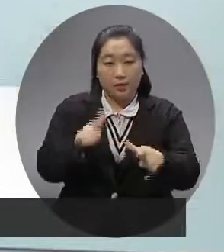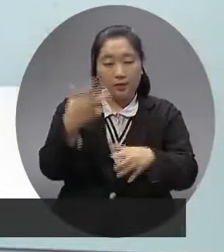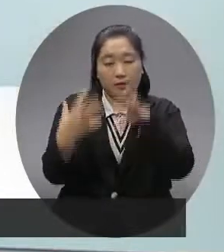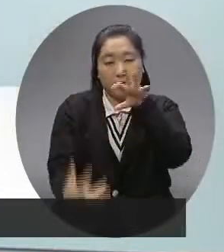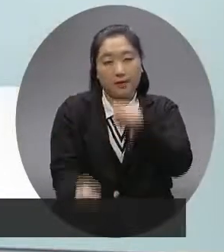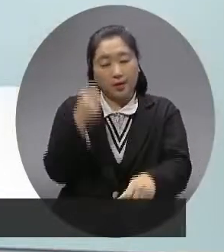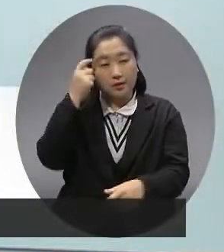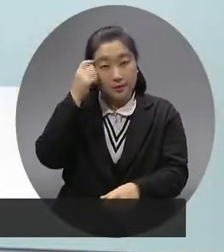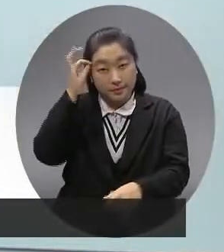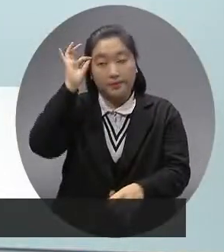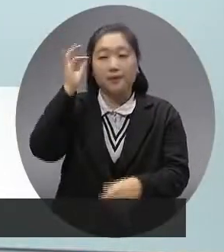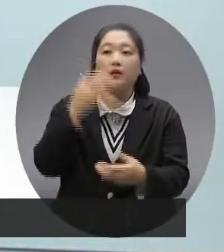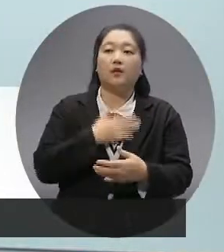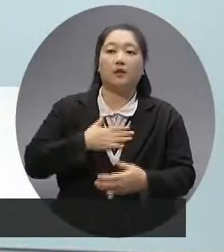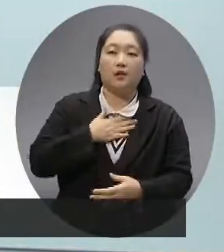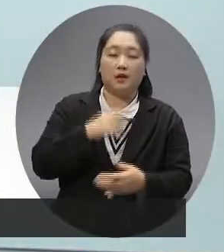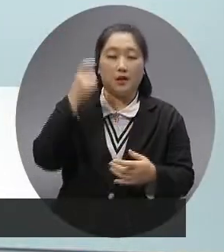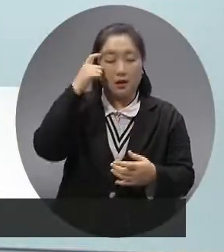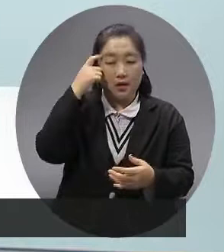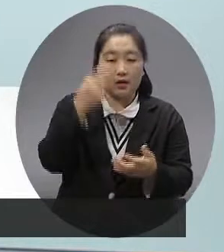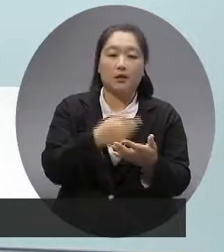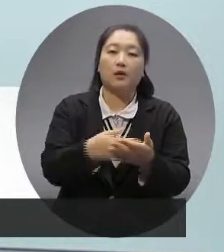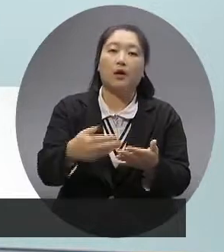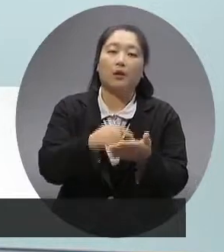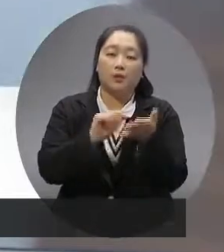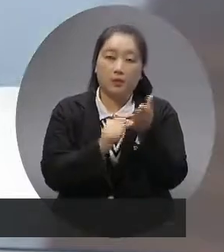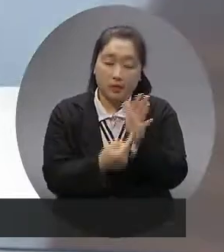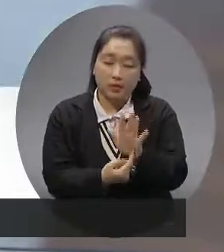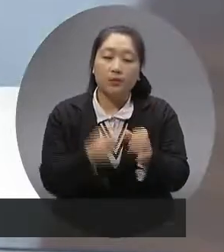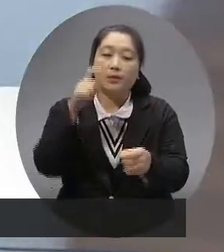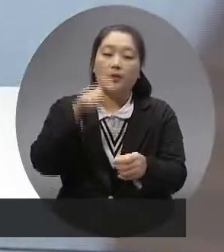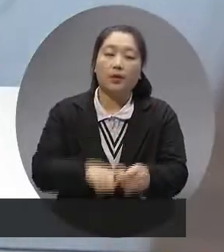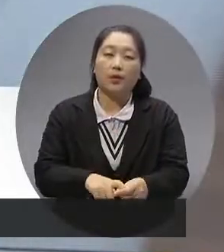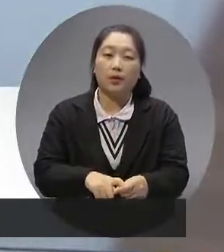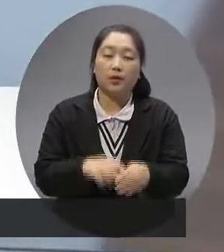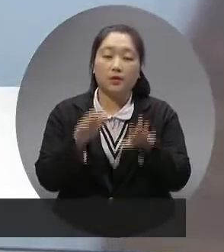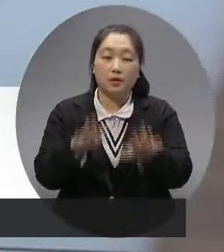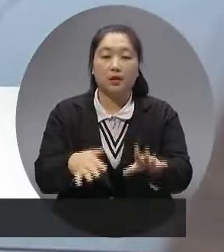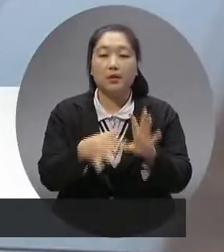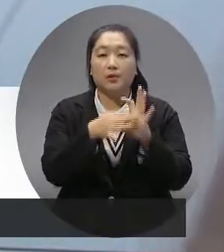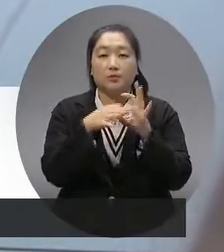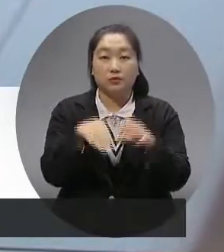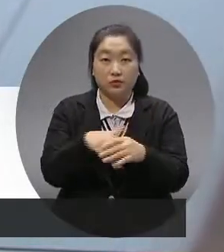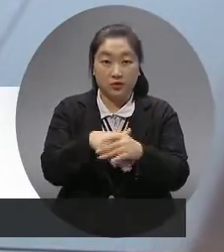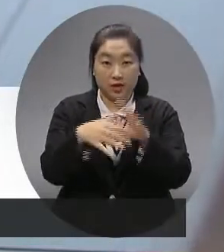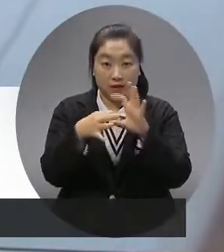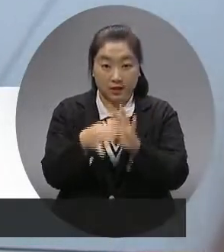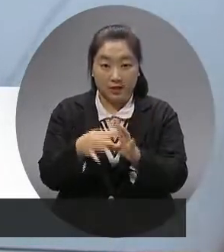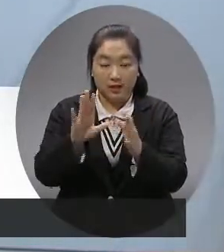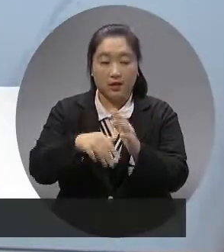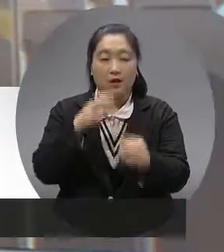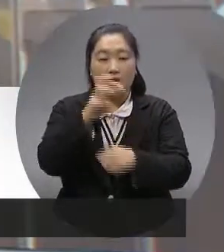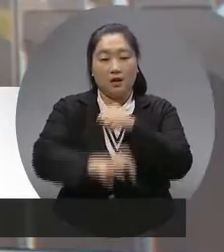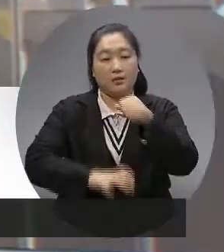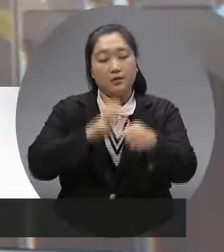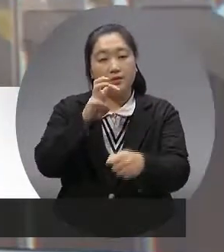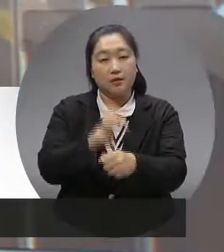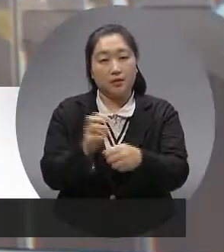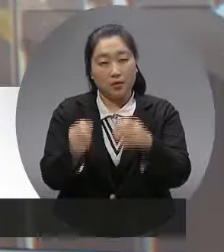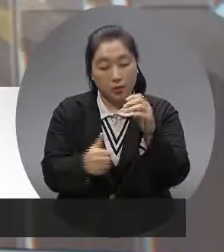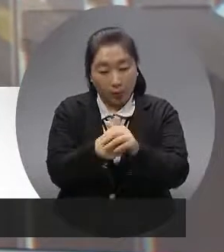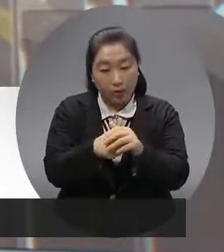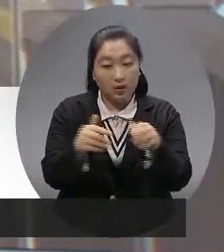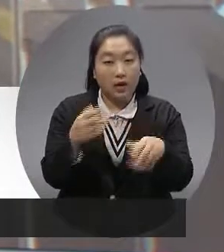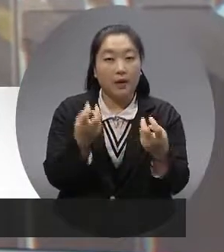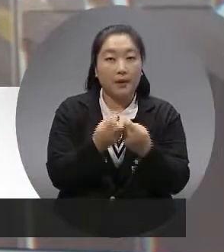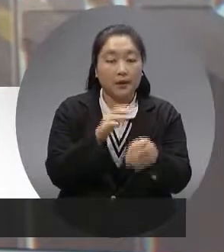떠오르는 생각과 감정을 표현하기 위해서라고 하는데요. 이번 문화있다 시간에서는 30년 넘게 독특한